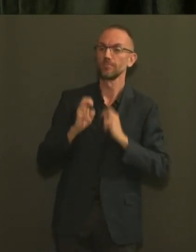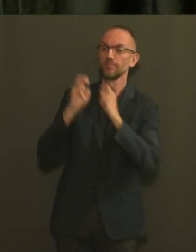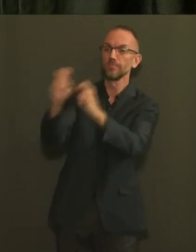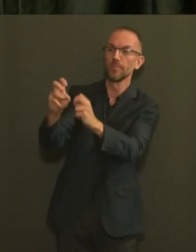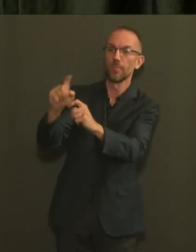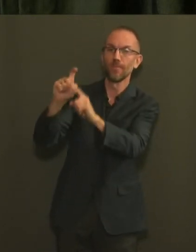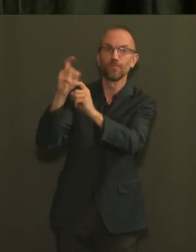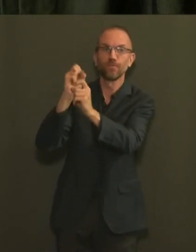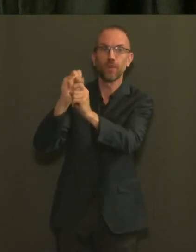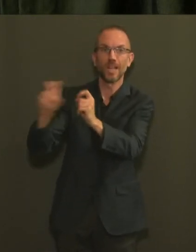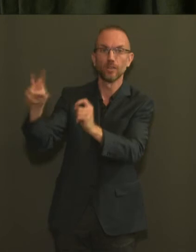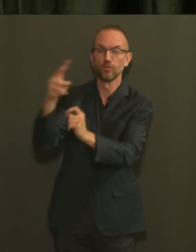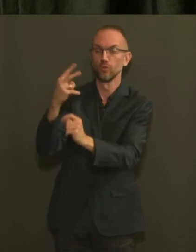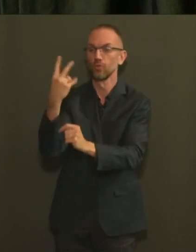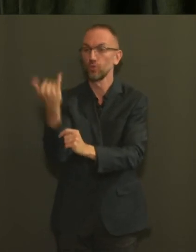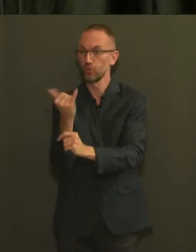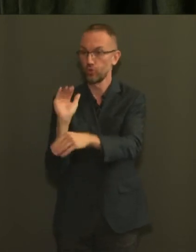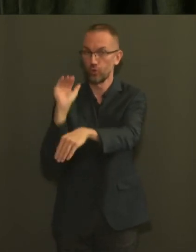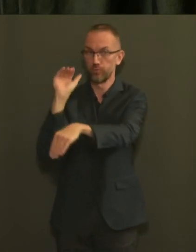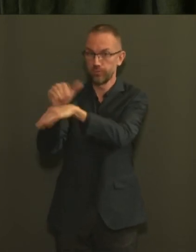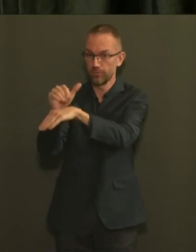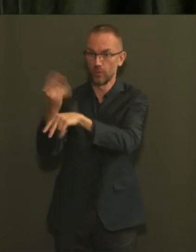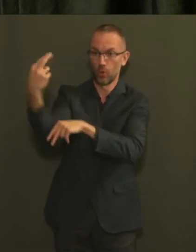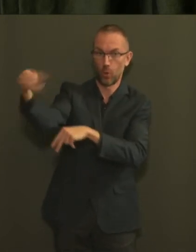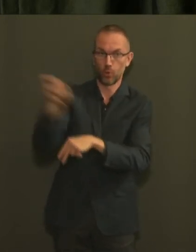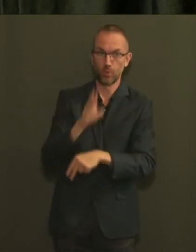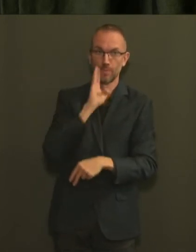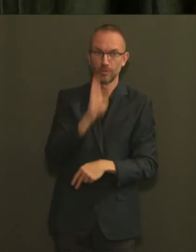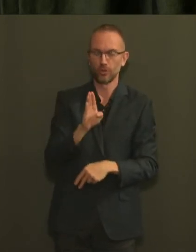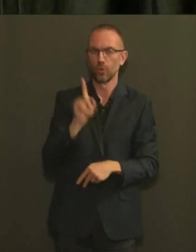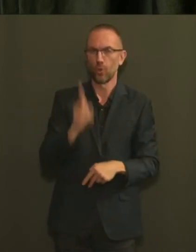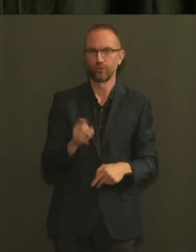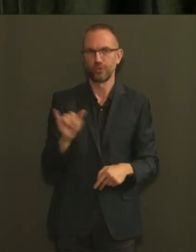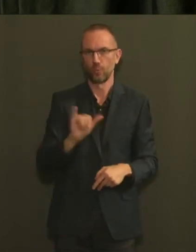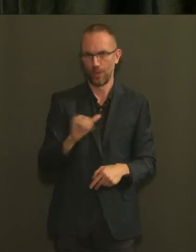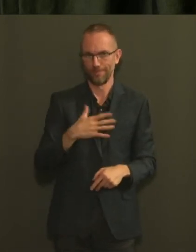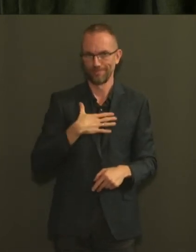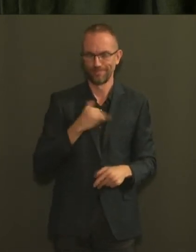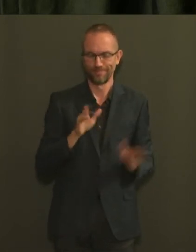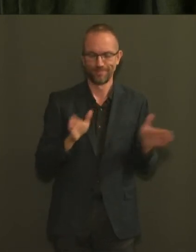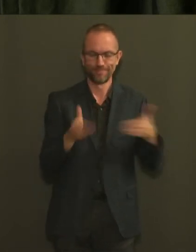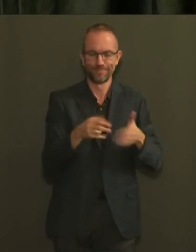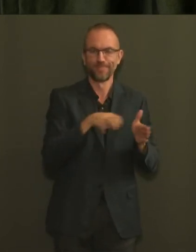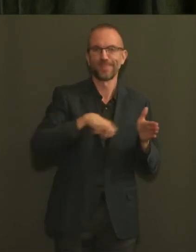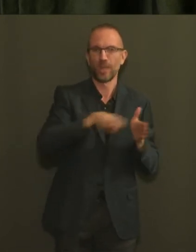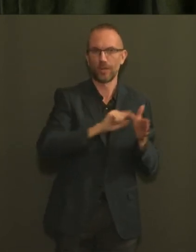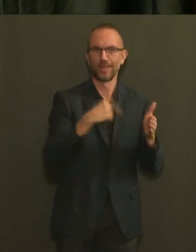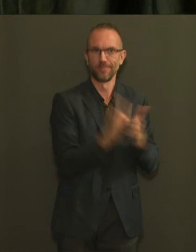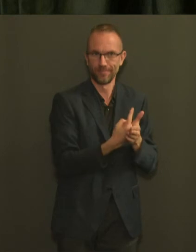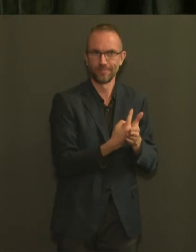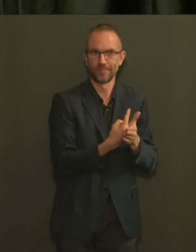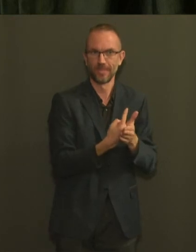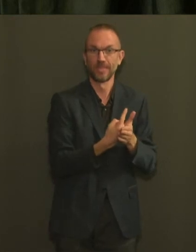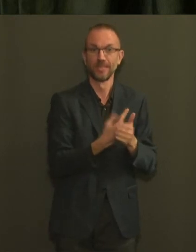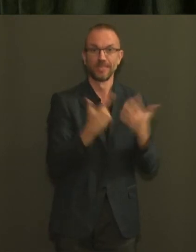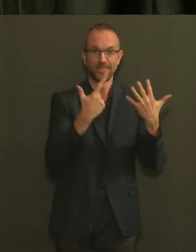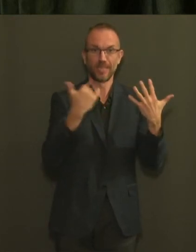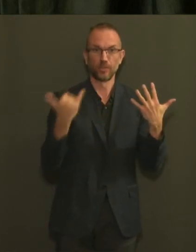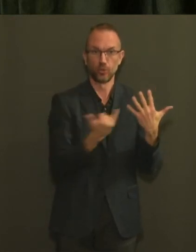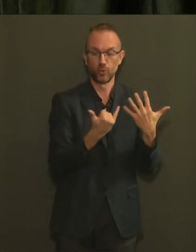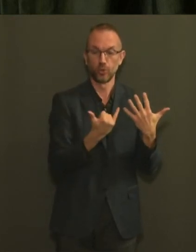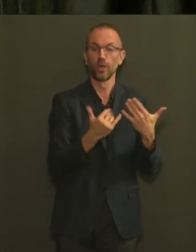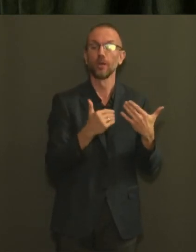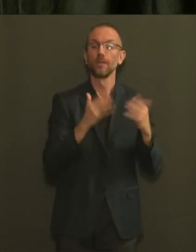doivent se mettre en quarantaine pendant sept jours suivi de la réalisation d'un test au 7e jour la suite de la quarantaine